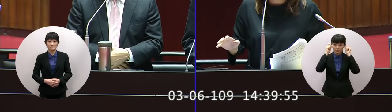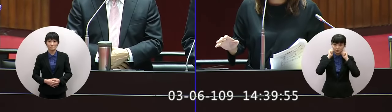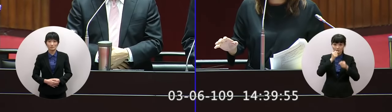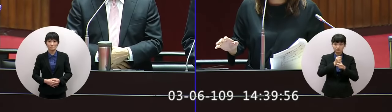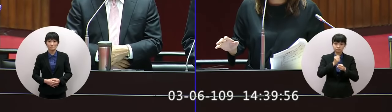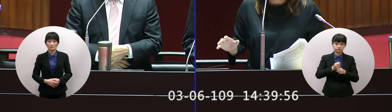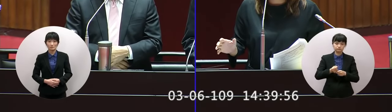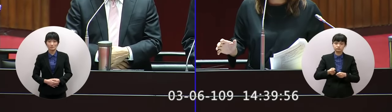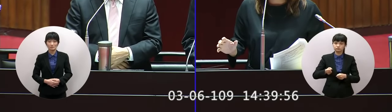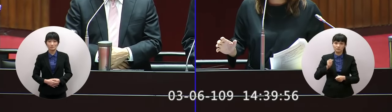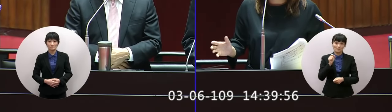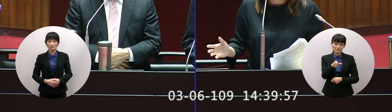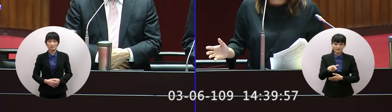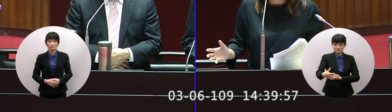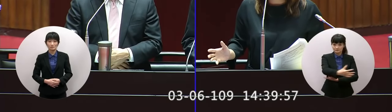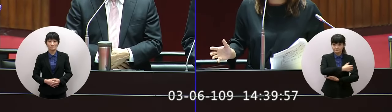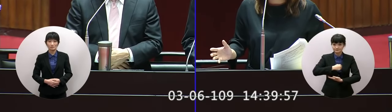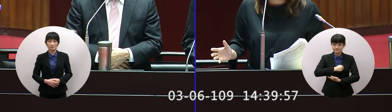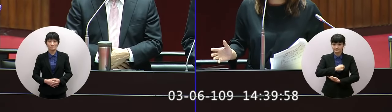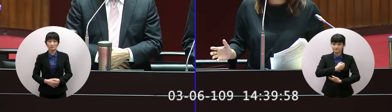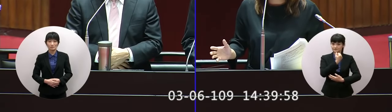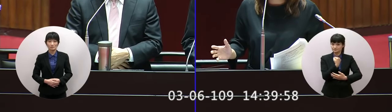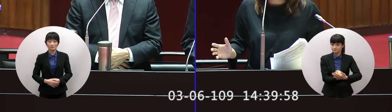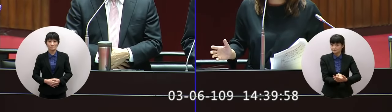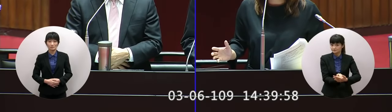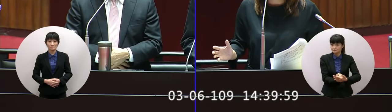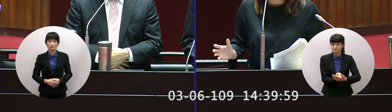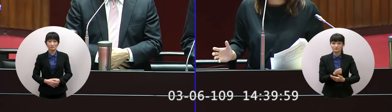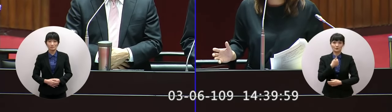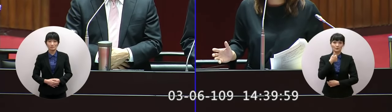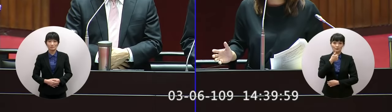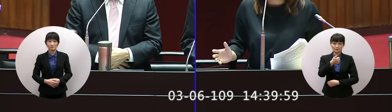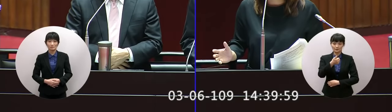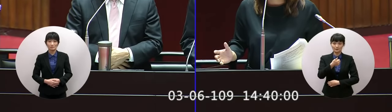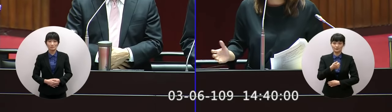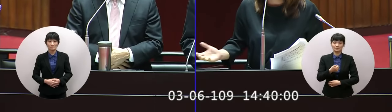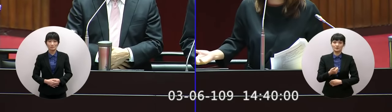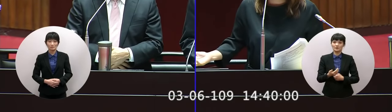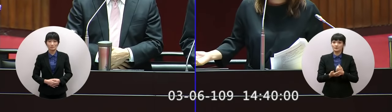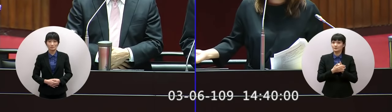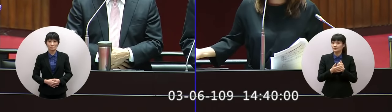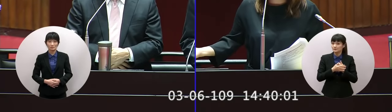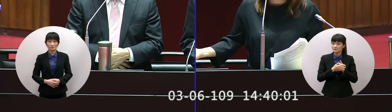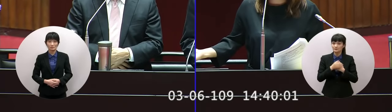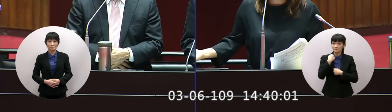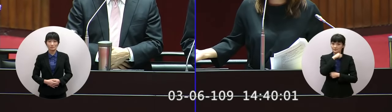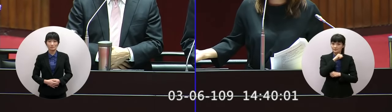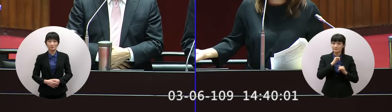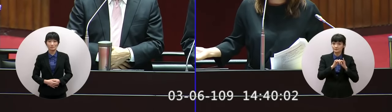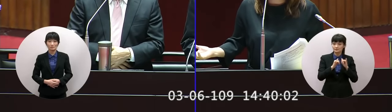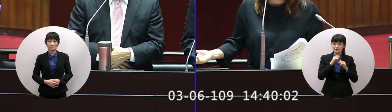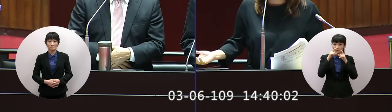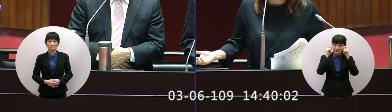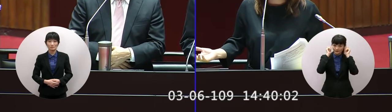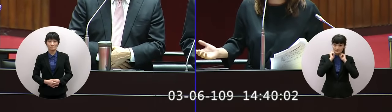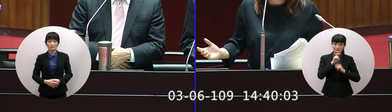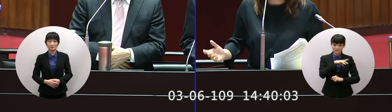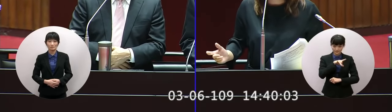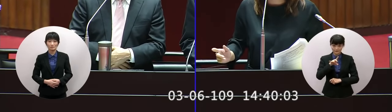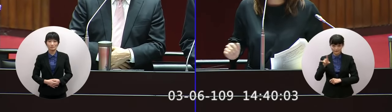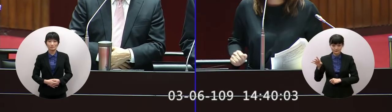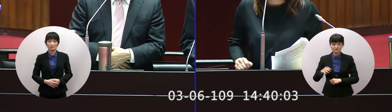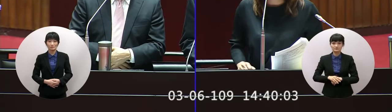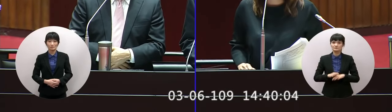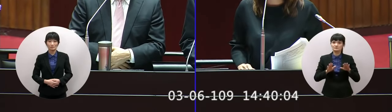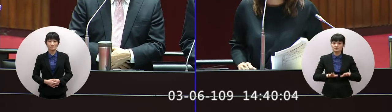在这个阶段没有受到很吃紧的影响。像今天韩国它